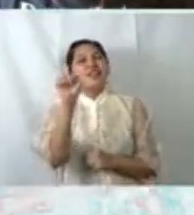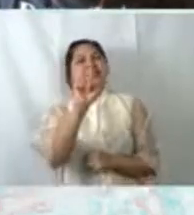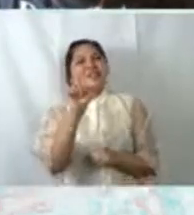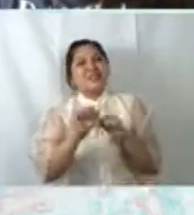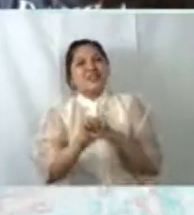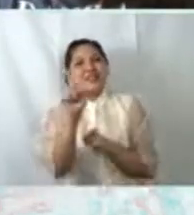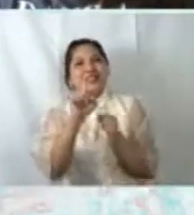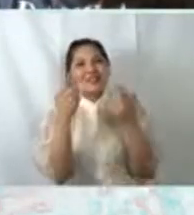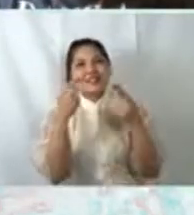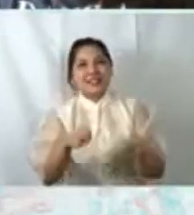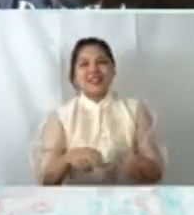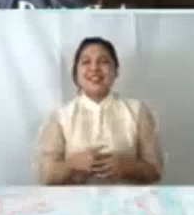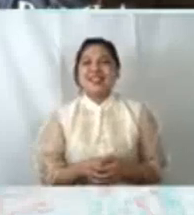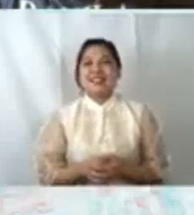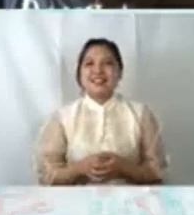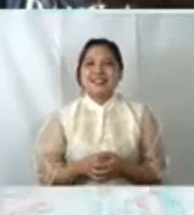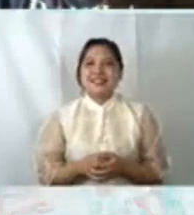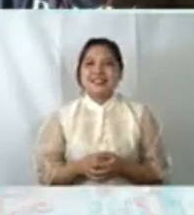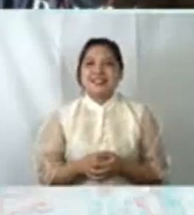Ano?